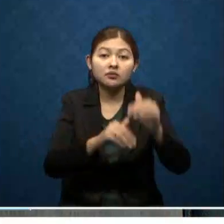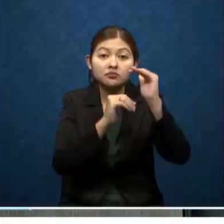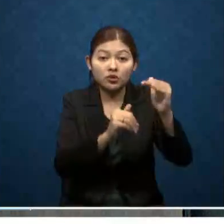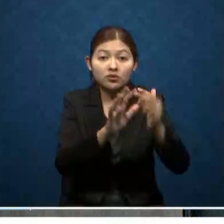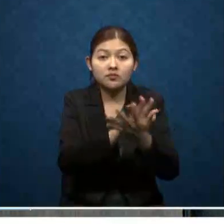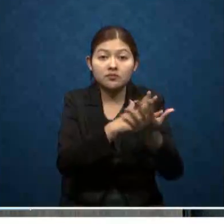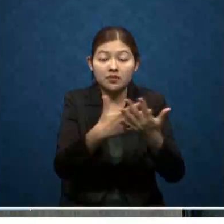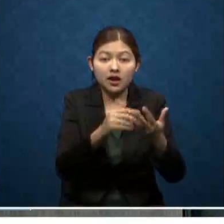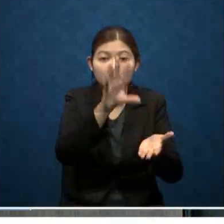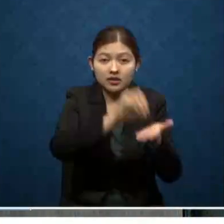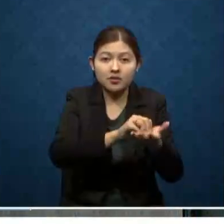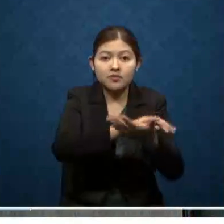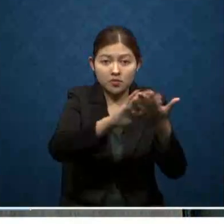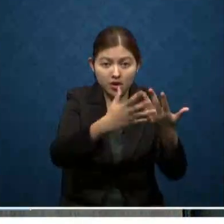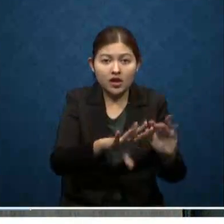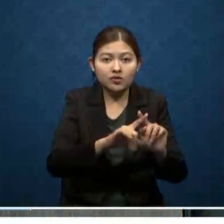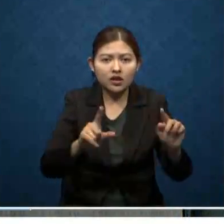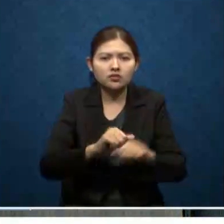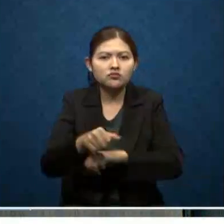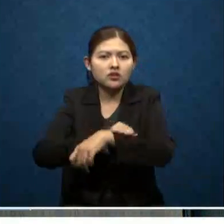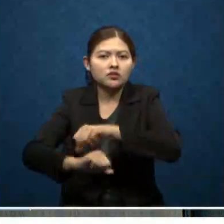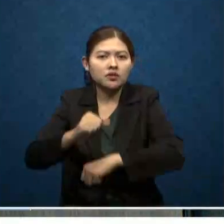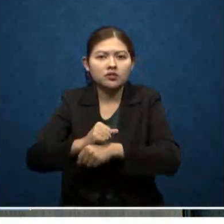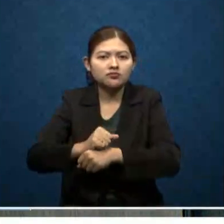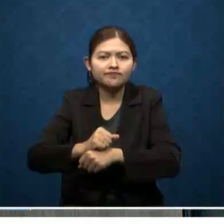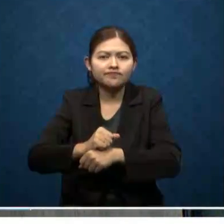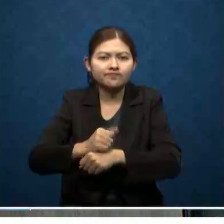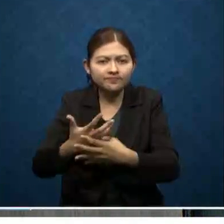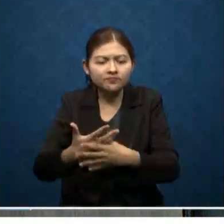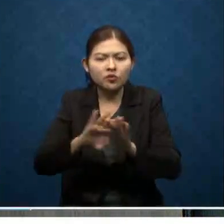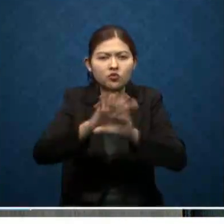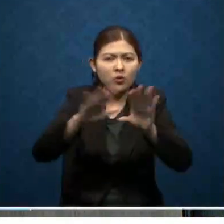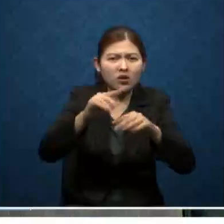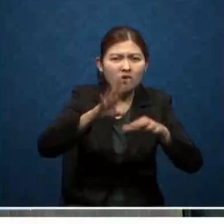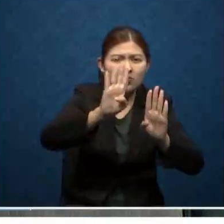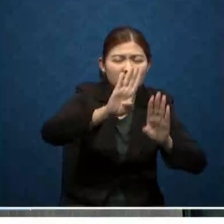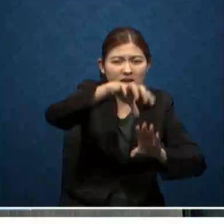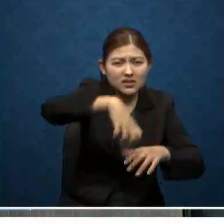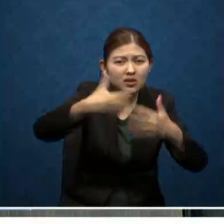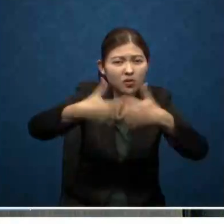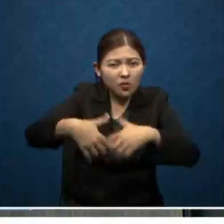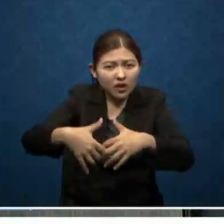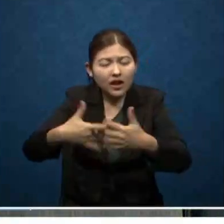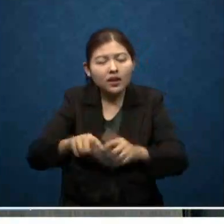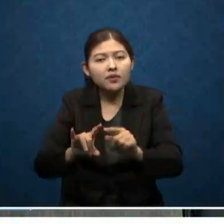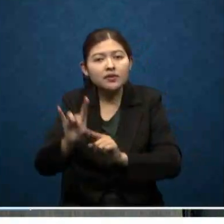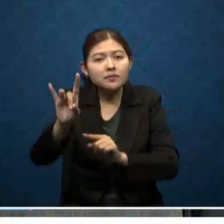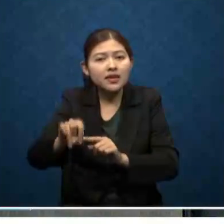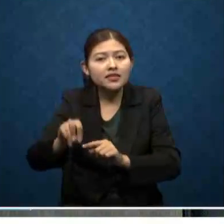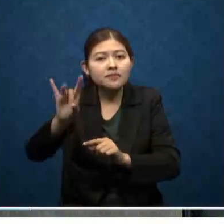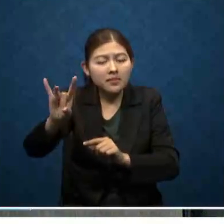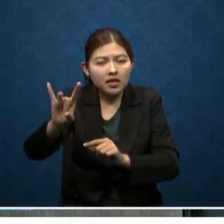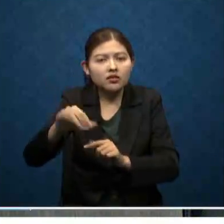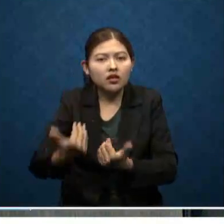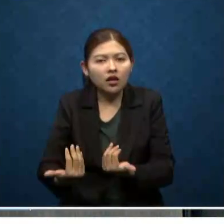แผนเรียบร้อยแต่พอถึงเวลาปฏิบัติติดเรื่องของการยกเลิกโรงงานเอ่อลำดับที่ 88ตัวนี้